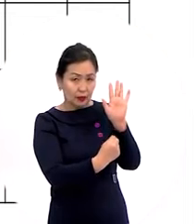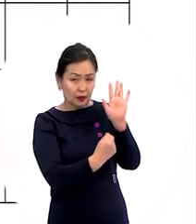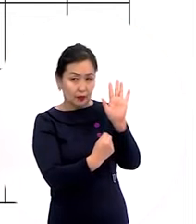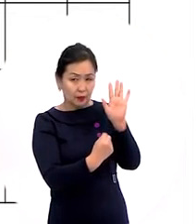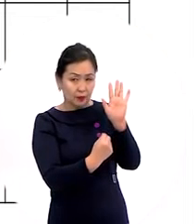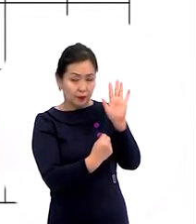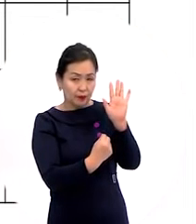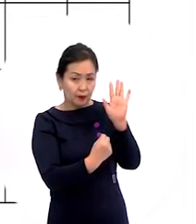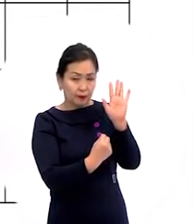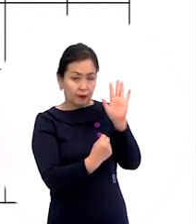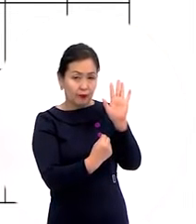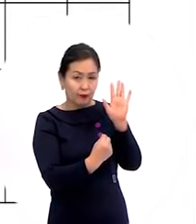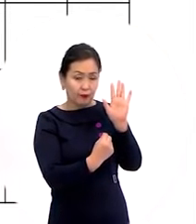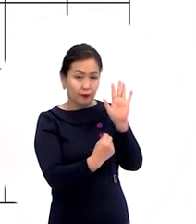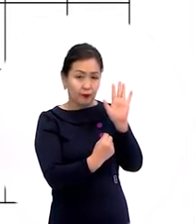зураарай.